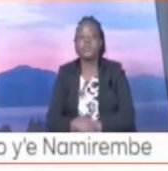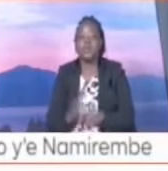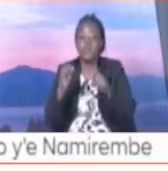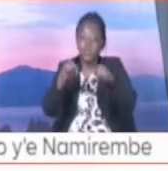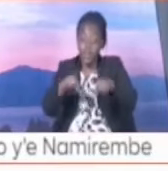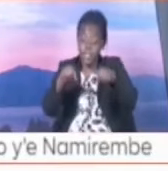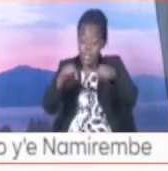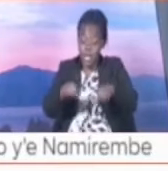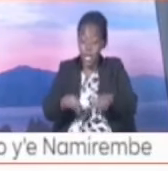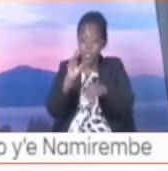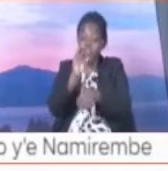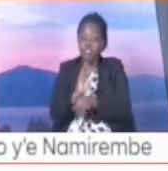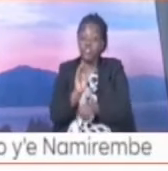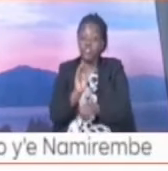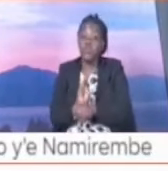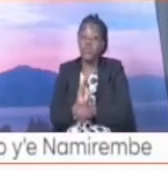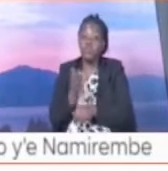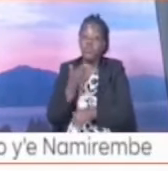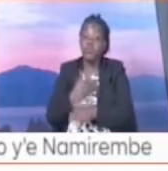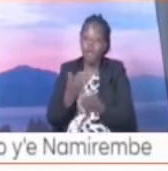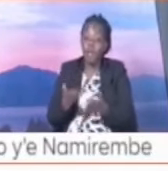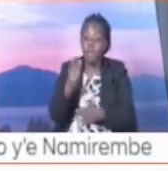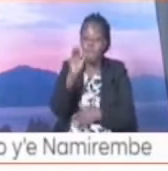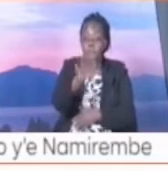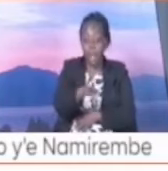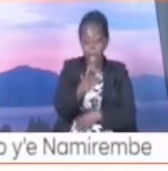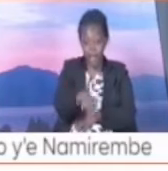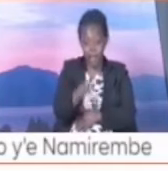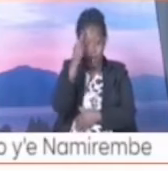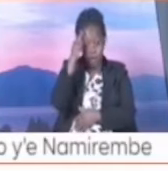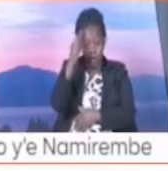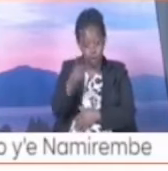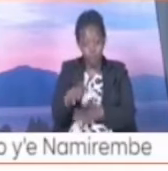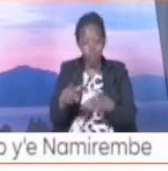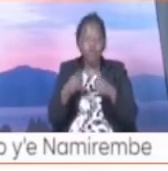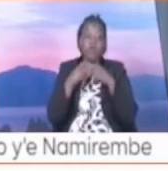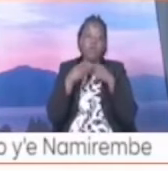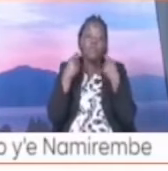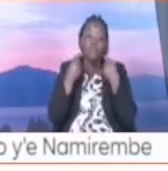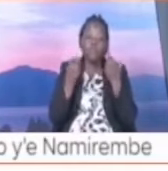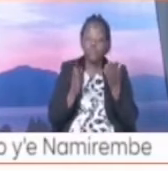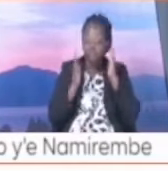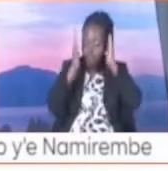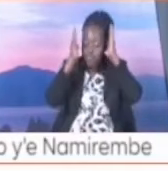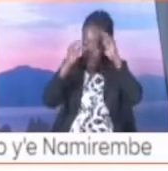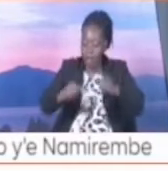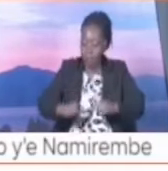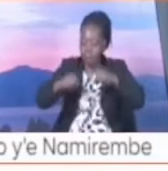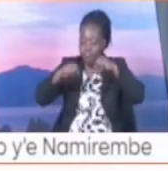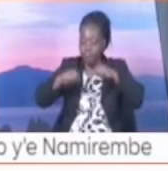lutikko wennyini tujja kubaayo na parkingi y'abalabirizi n'abakungu